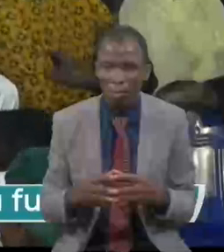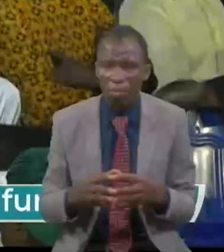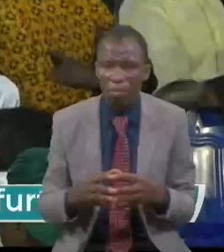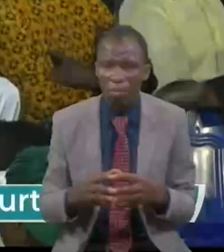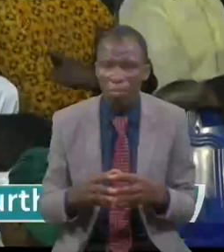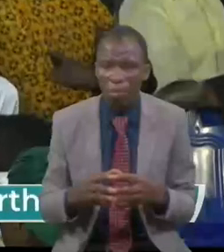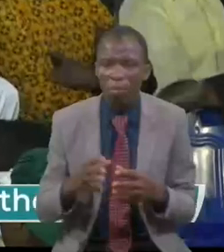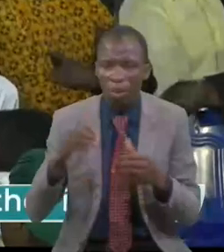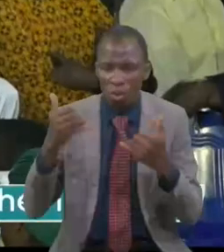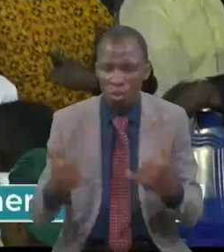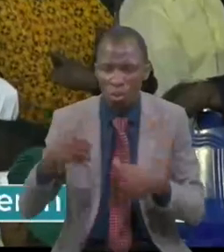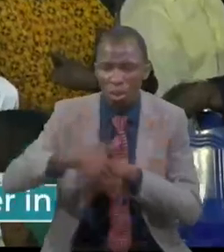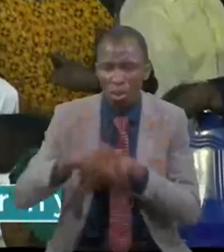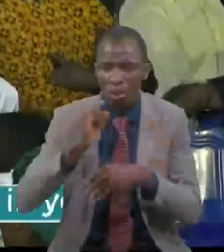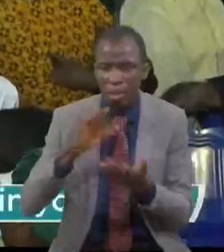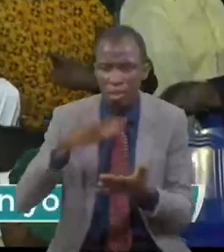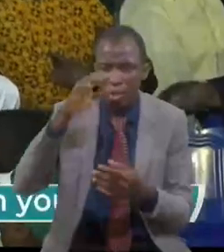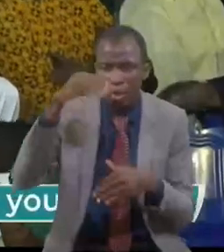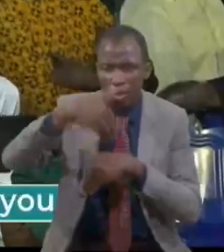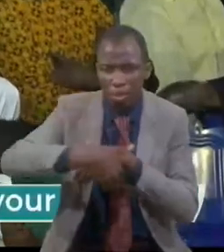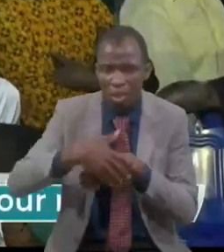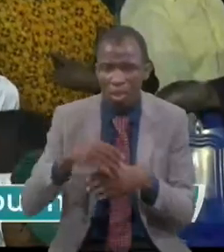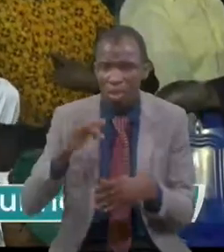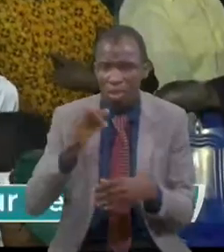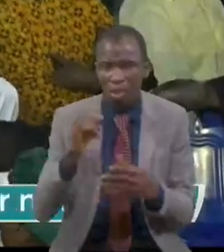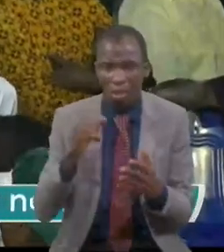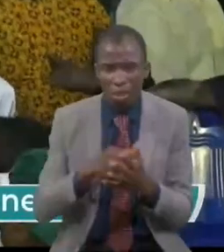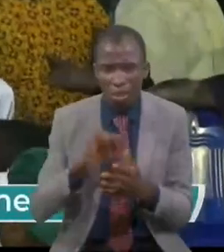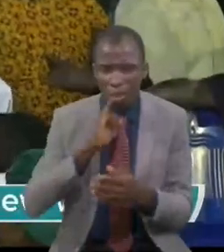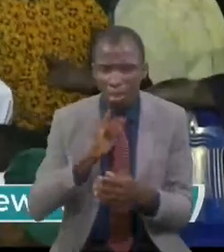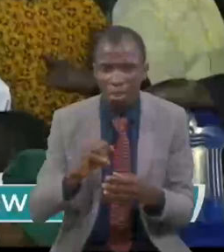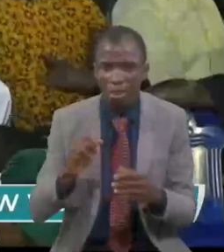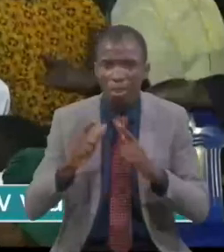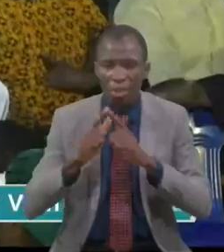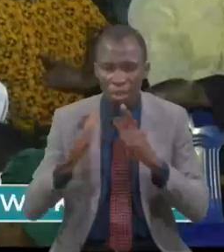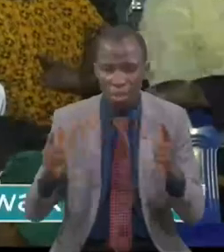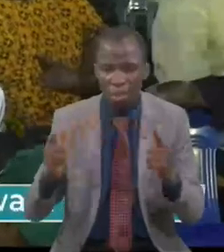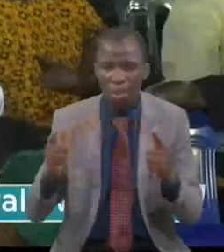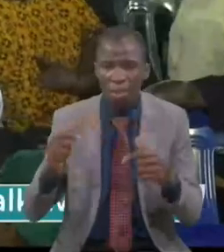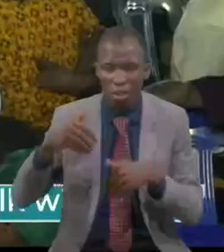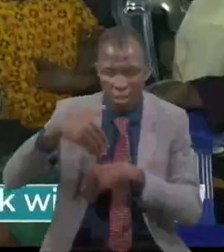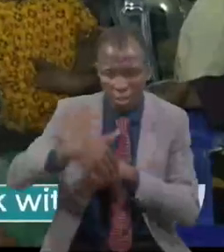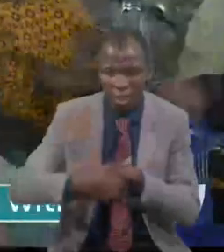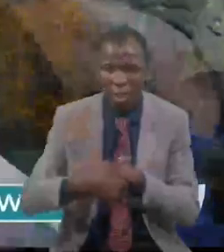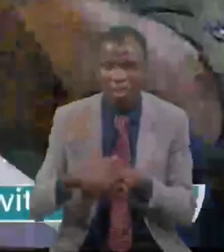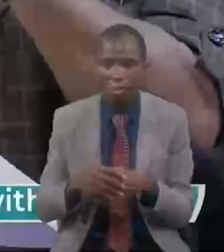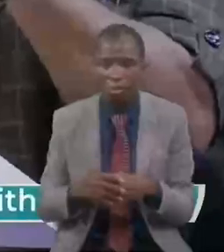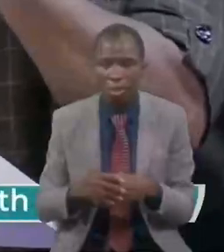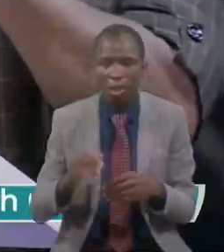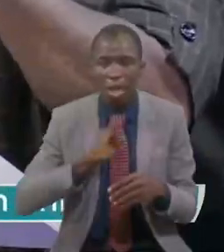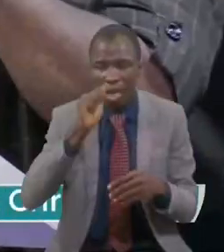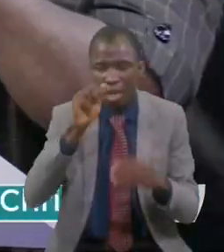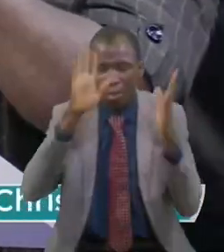ou nous sommes à une soirée glorieuse nous sommes à une soirée très